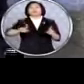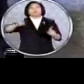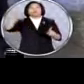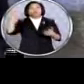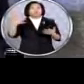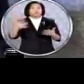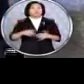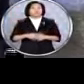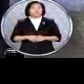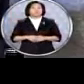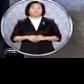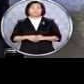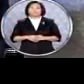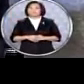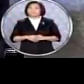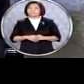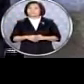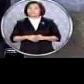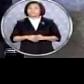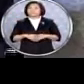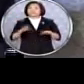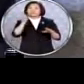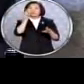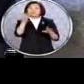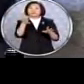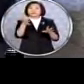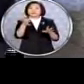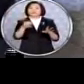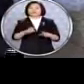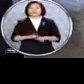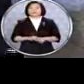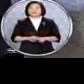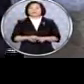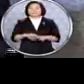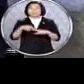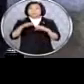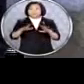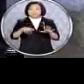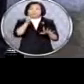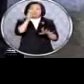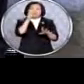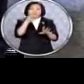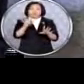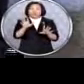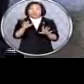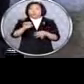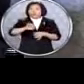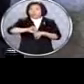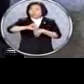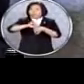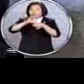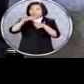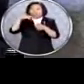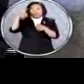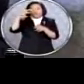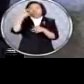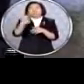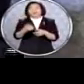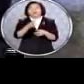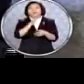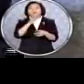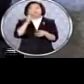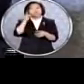二个讲到这个薪资，事实上我们的薪资逐渐在增加，确实增加的还不够，但是我